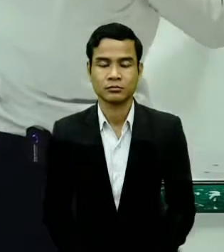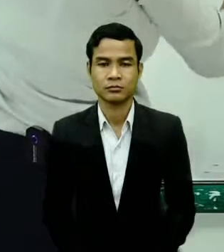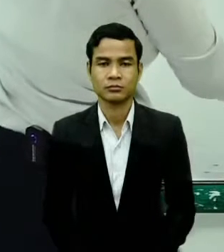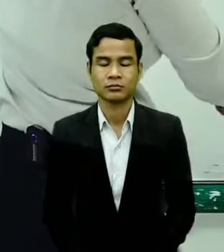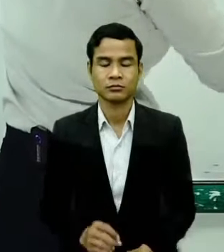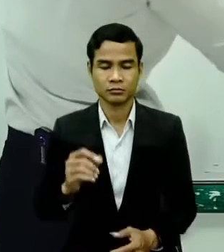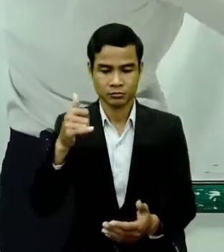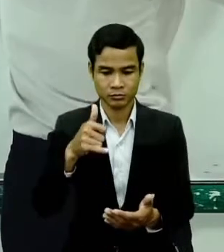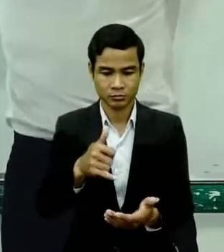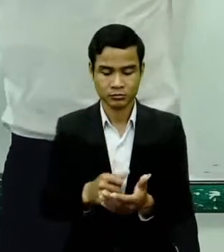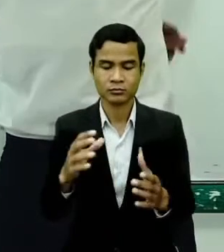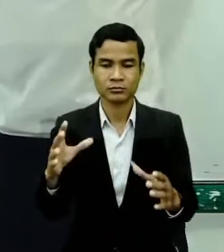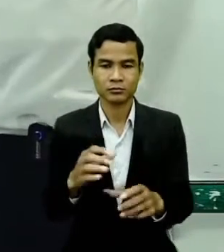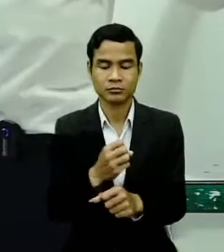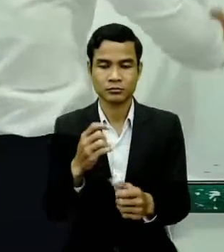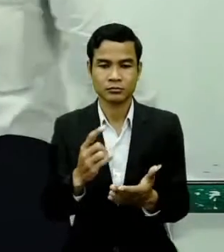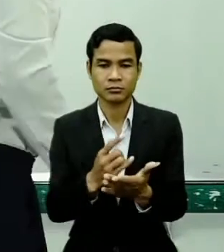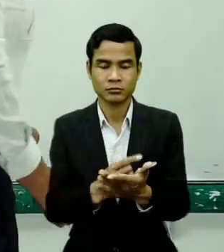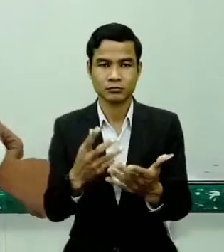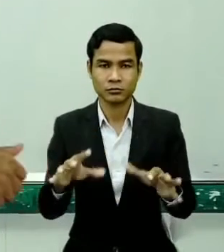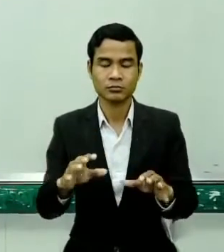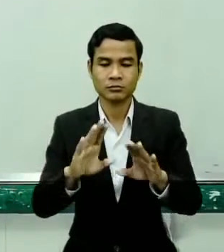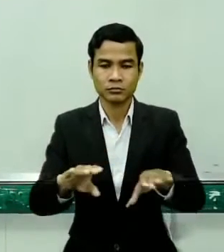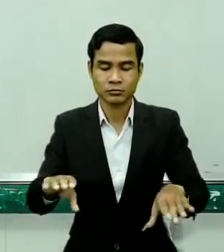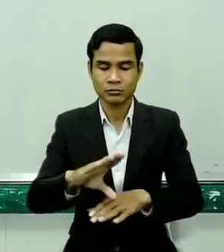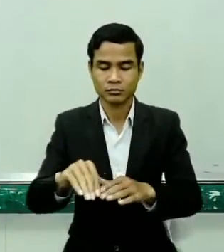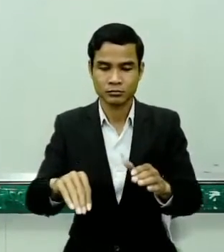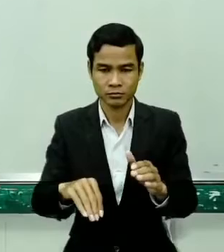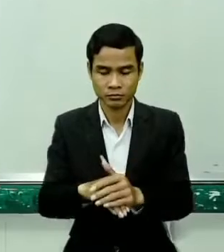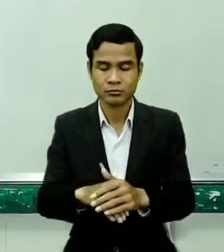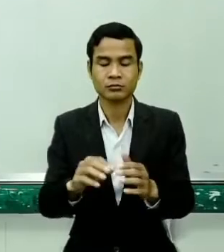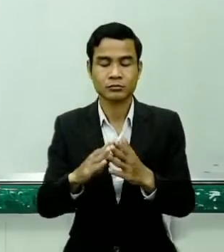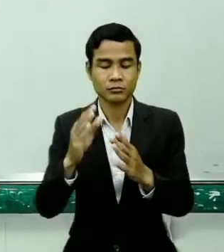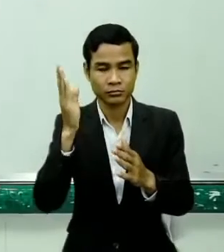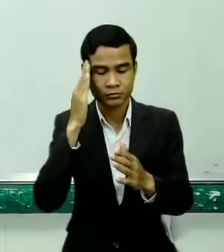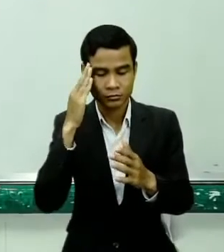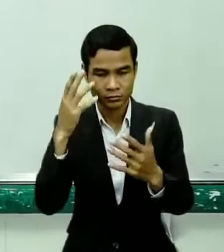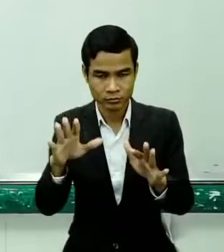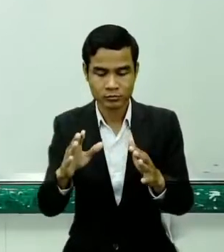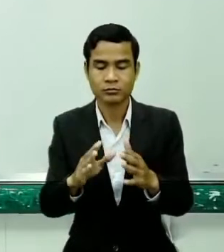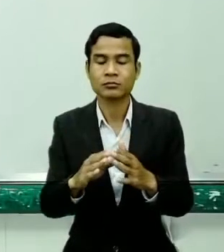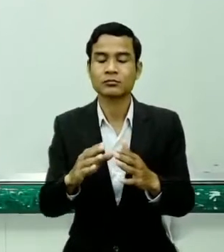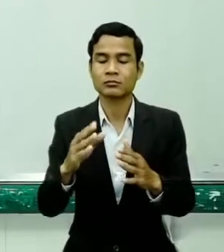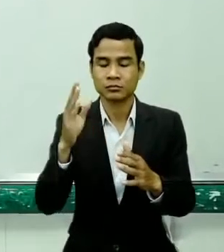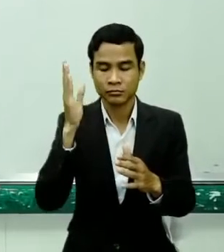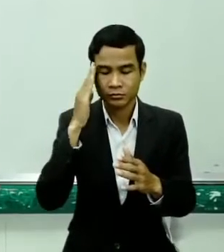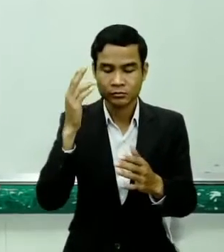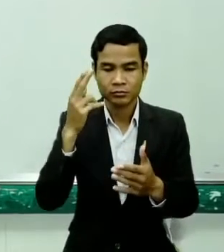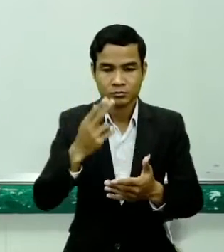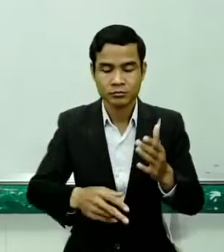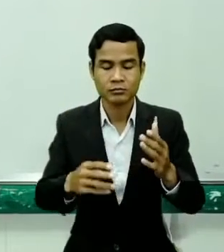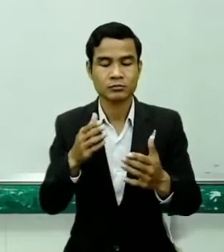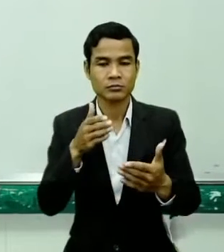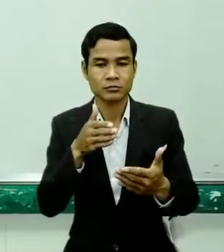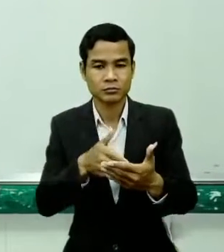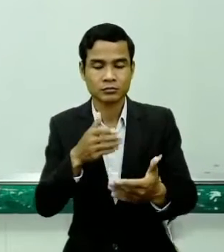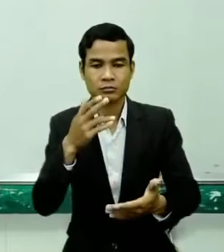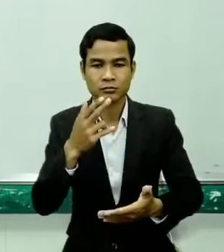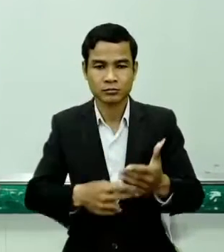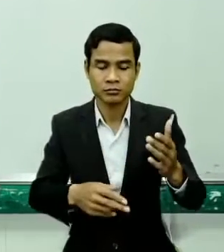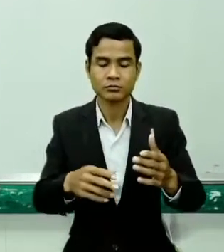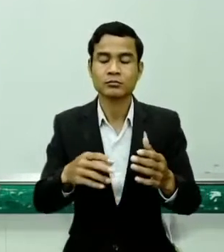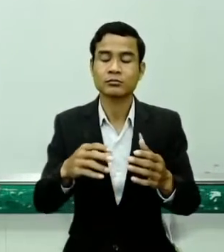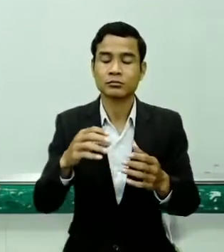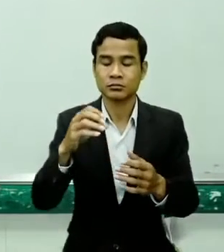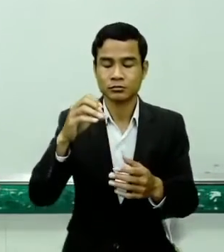ngày nay dương đang mình chọn đang mê riêng bỏ dương hơi hai con đừng ngọt nhé có bạn đặt đấy ha dương bạn score là vậy tới chỉ ụp sát hơi